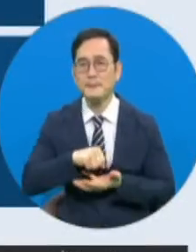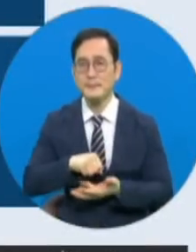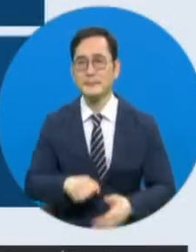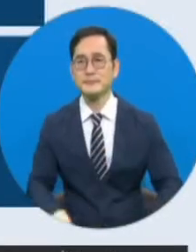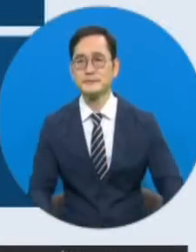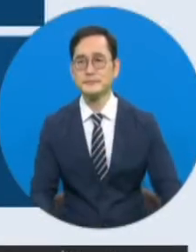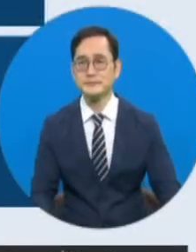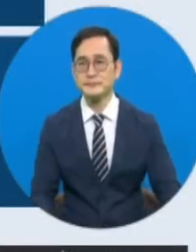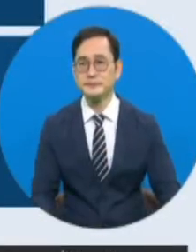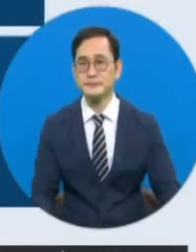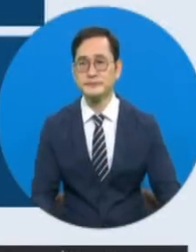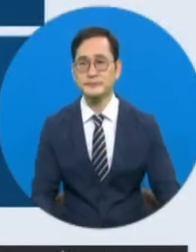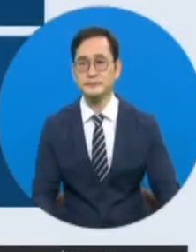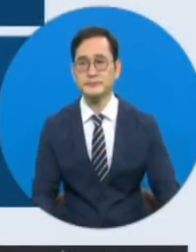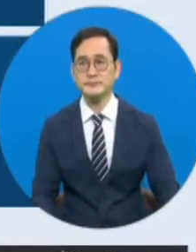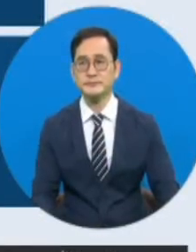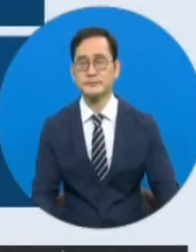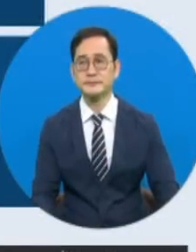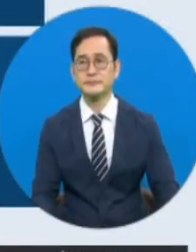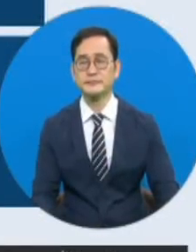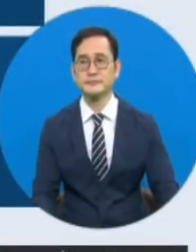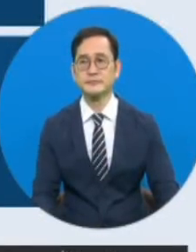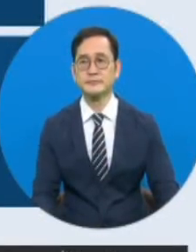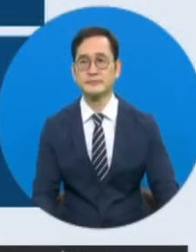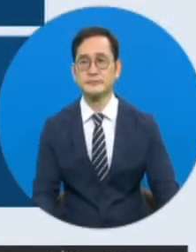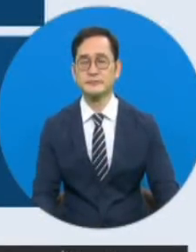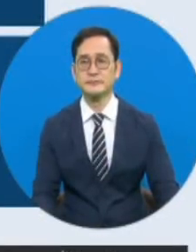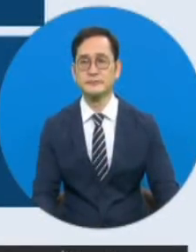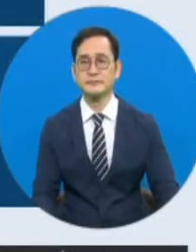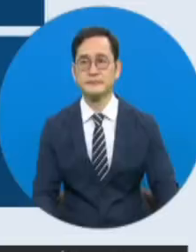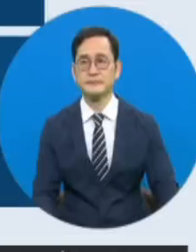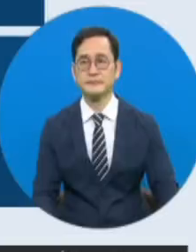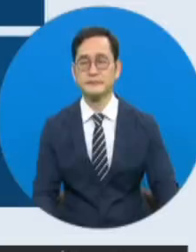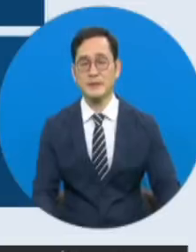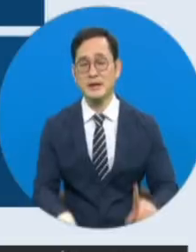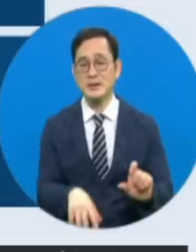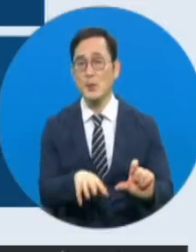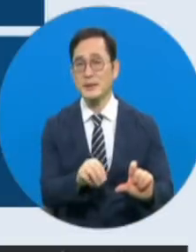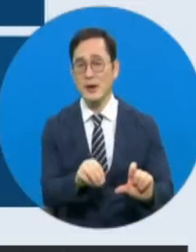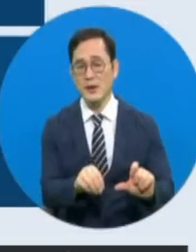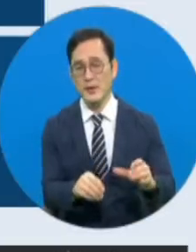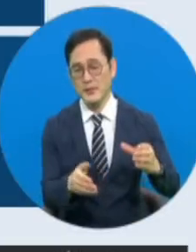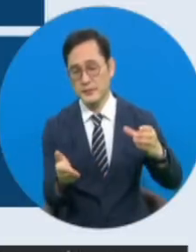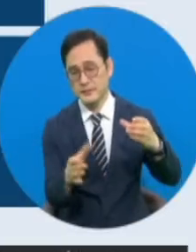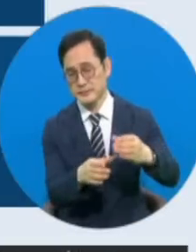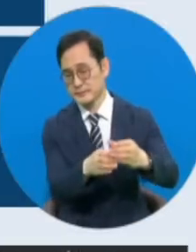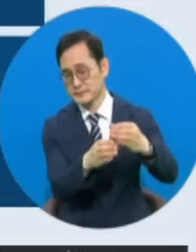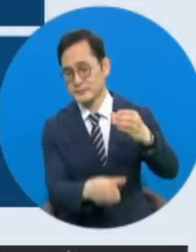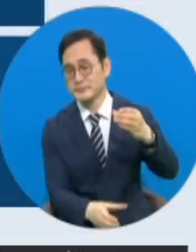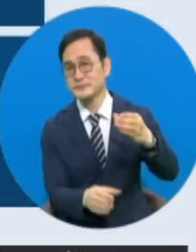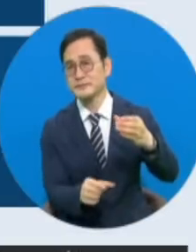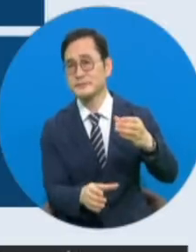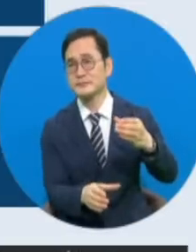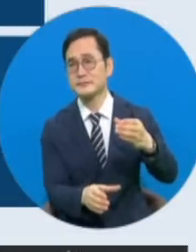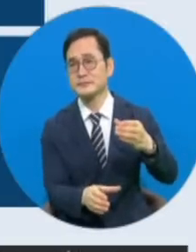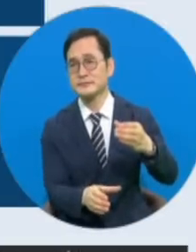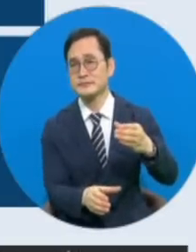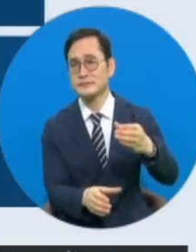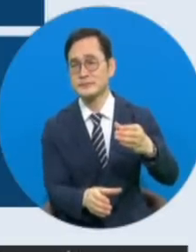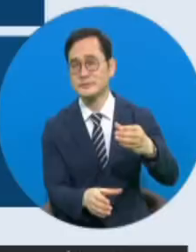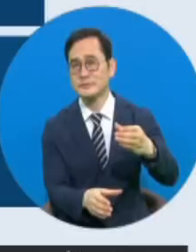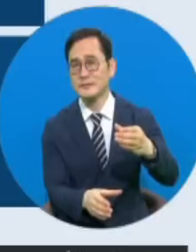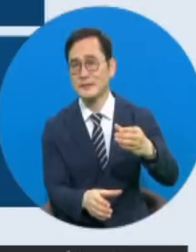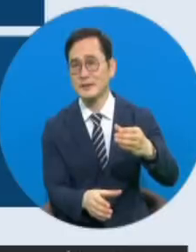길이가 15m 지름이 2 3m 지금 바닷가에 가라앉아 있는 거죠 이단 추진체 전체 발사체의 절반에 해당하는 걸 우리가